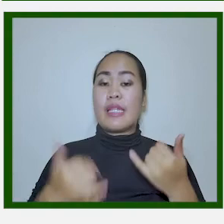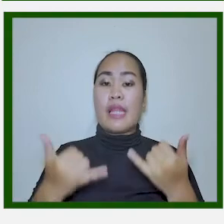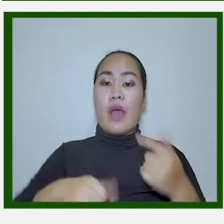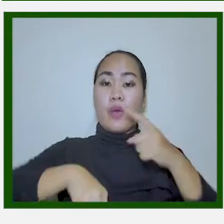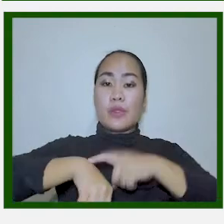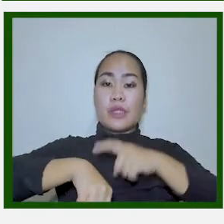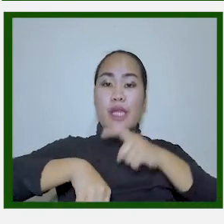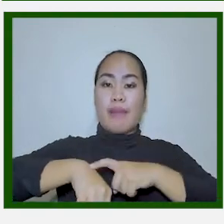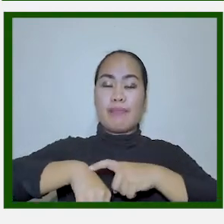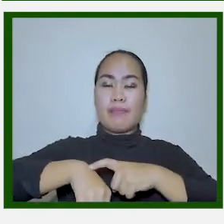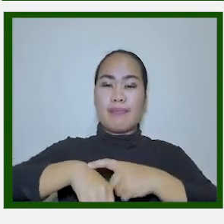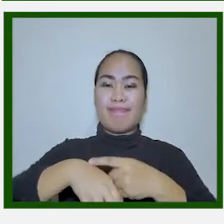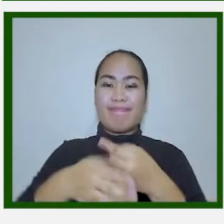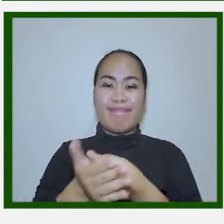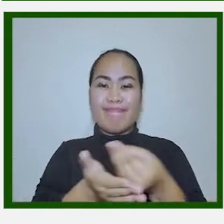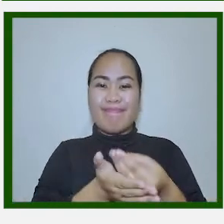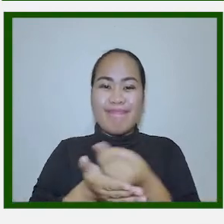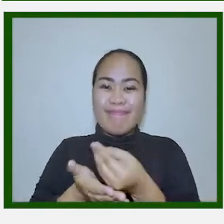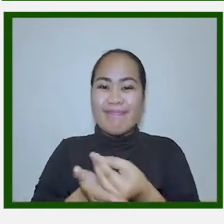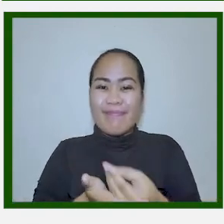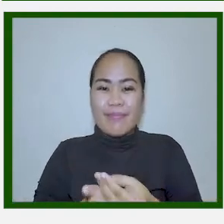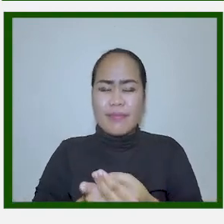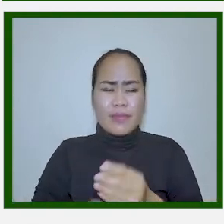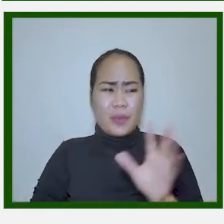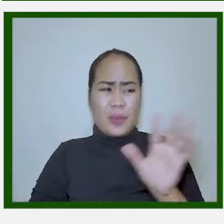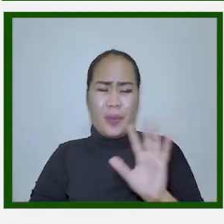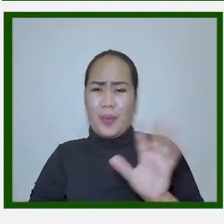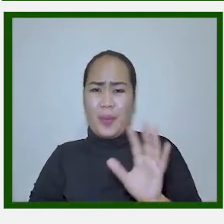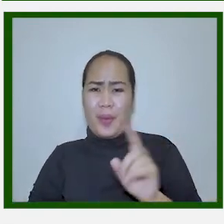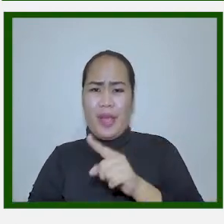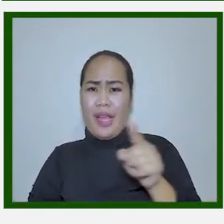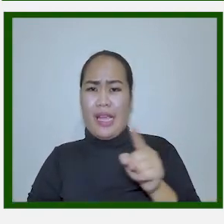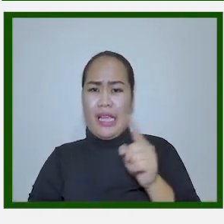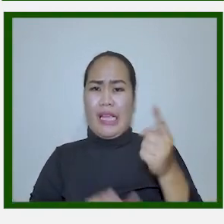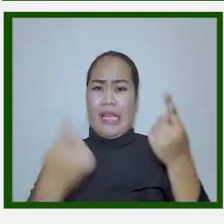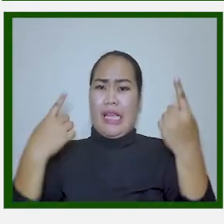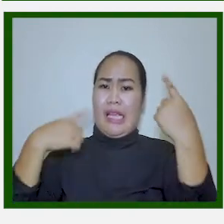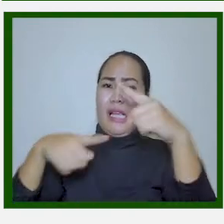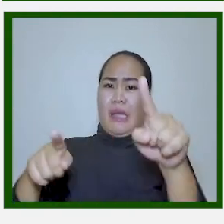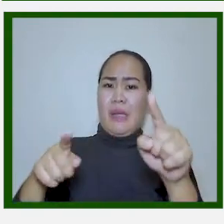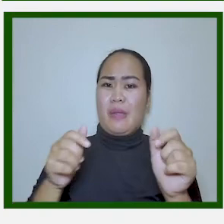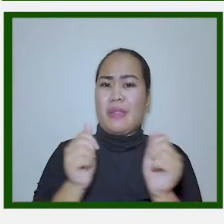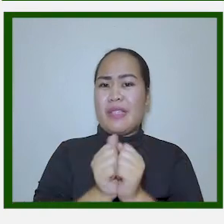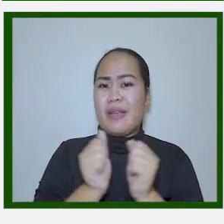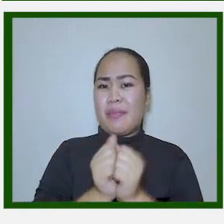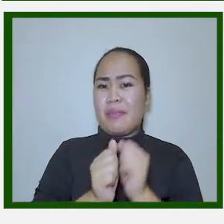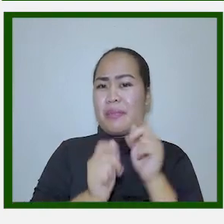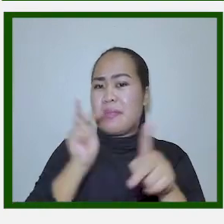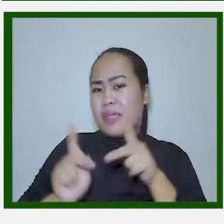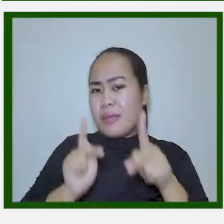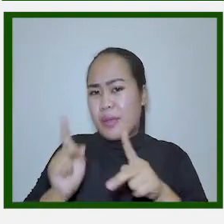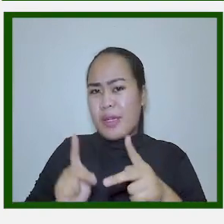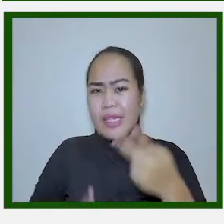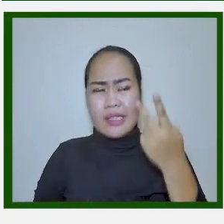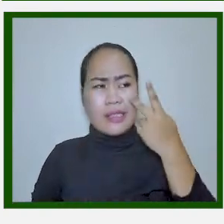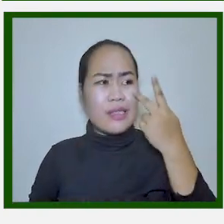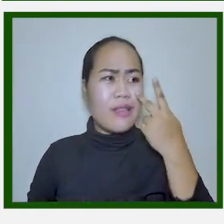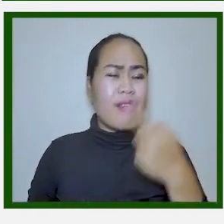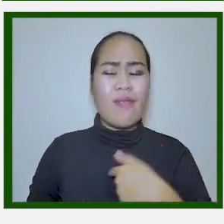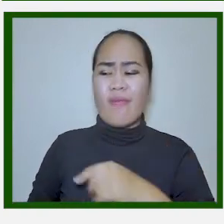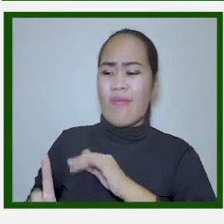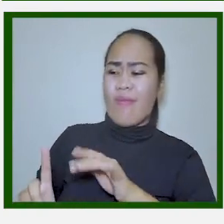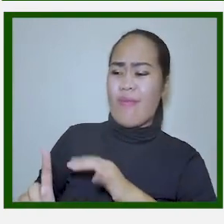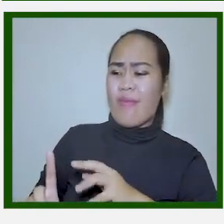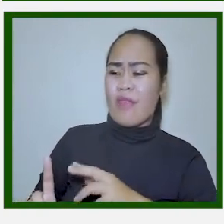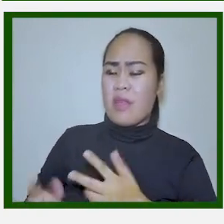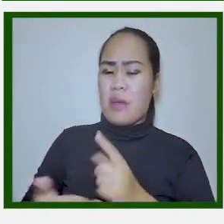Weekends nakikita ko talagang punong-puno. 'Di ba? Siguro di mag-weekday na lang tayo, first hour, 'di ba? Lalo na yung mga